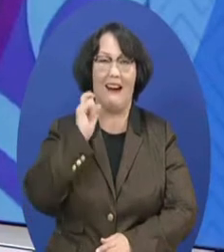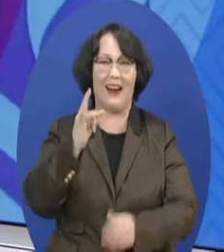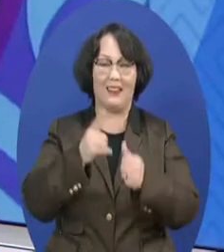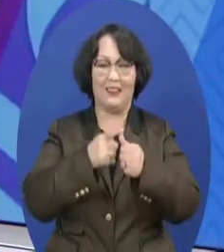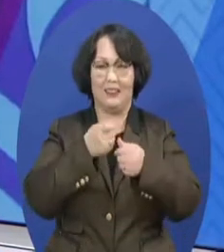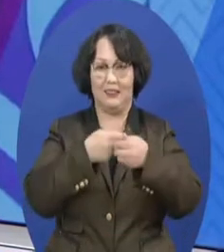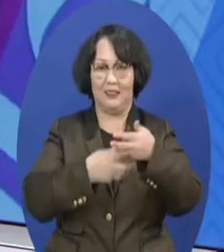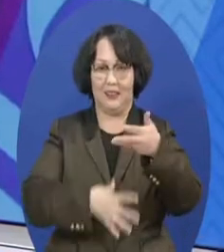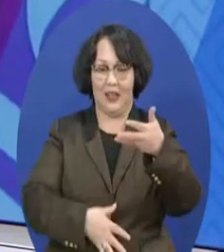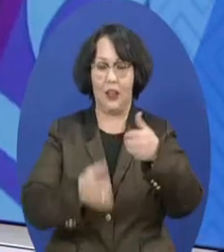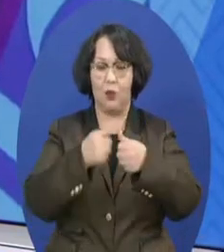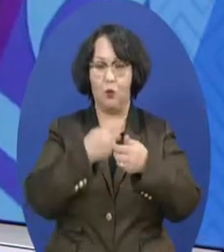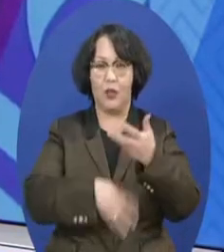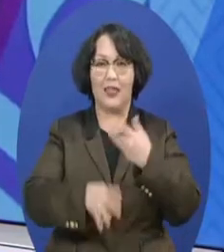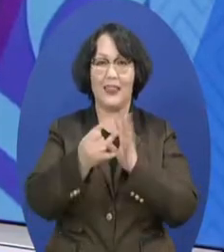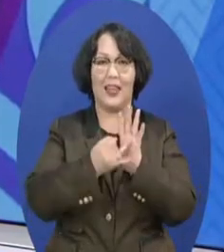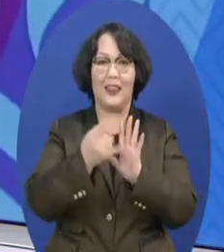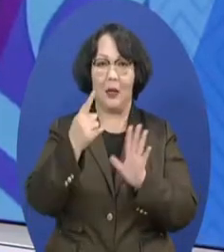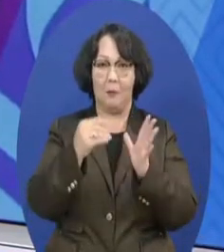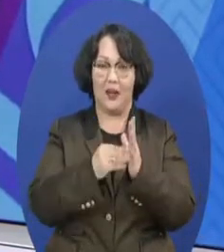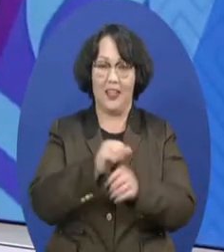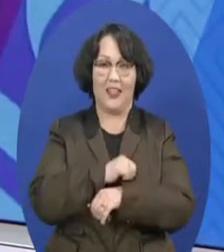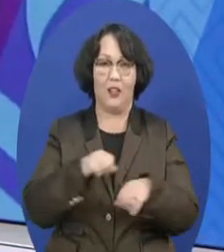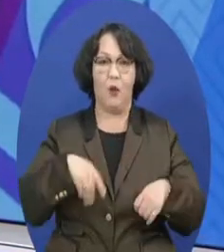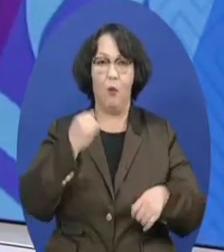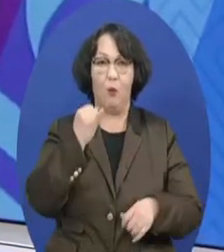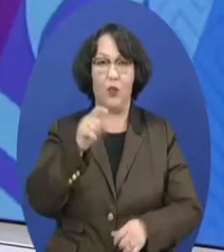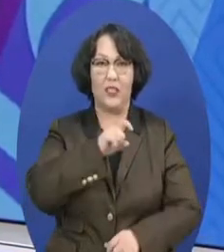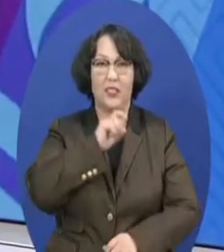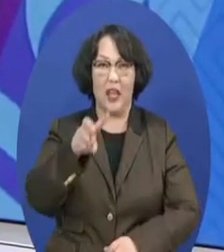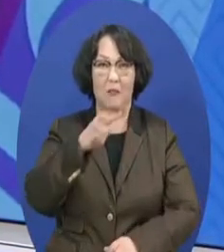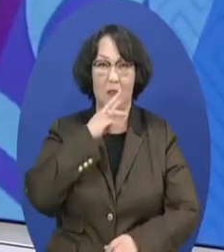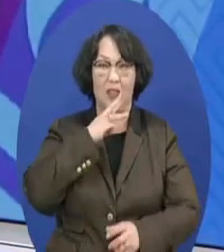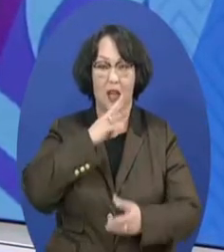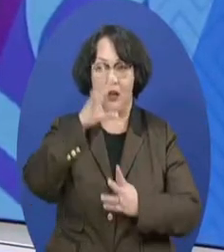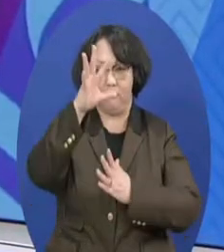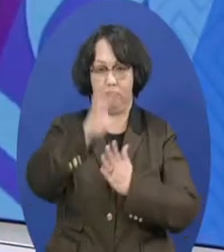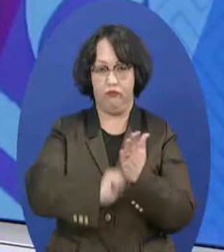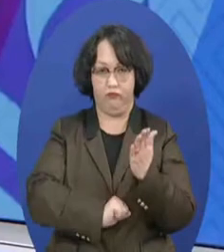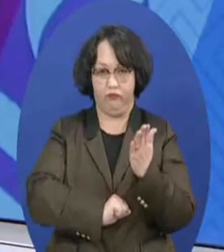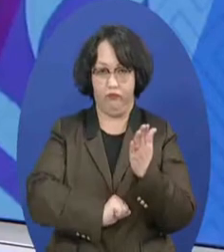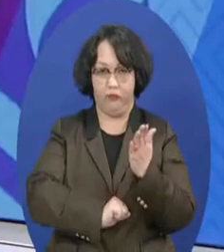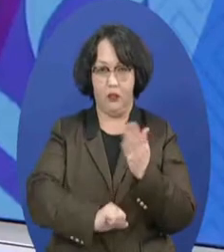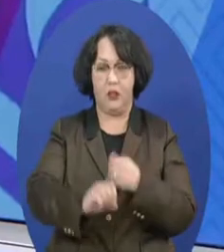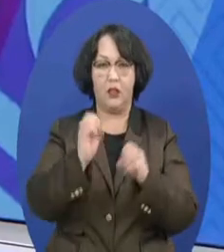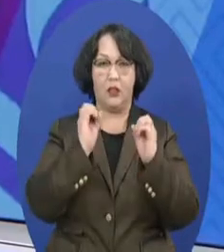бүртгэлтэй 71 мянган иргэний муу зээлийн мэдээллийг тэглэх болсныг мэдгдсэн байна.